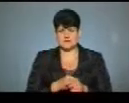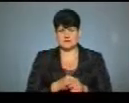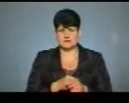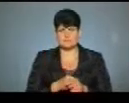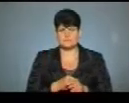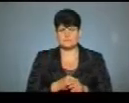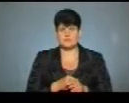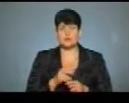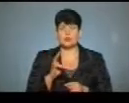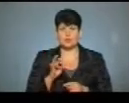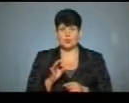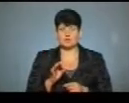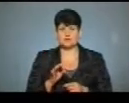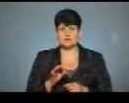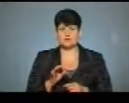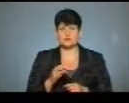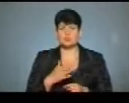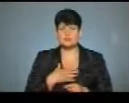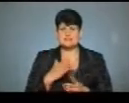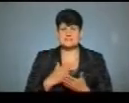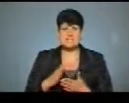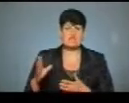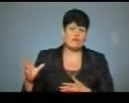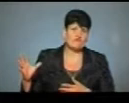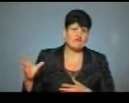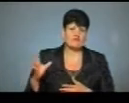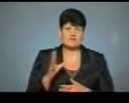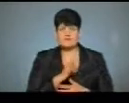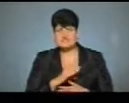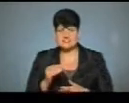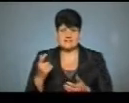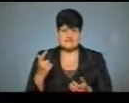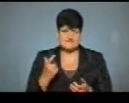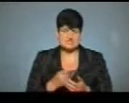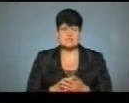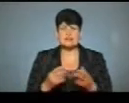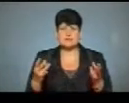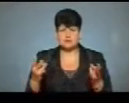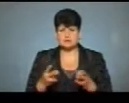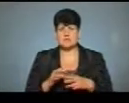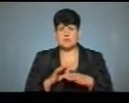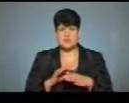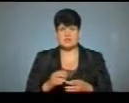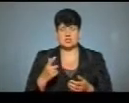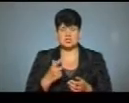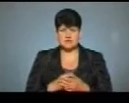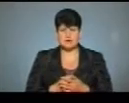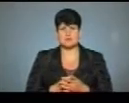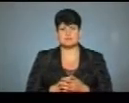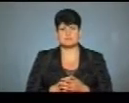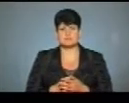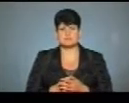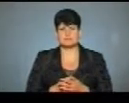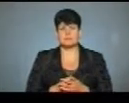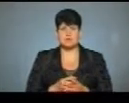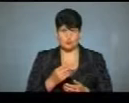в Україні. Але, принагідно сказати, у нас є всі вакцини, які потрібне для проведення щеплень згідно календаря щеплень. Якщо